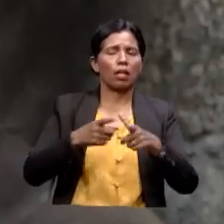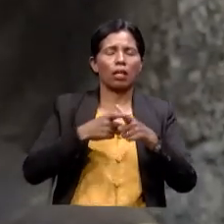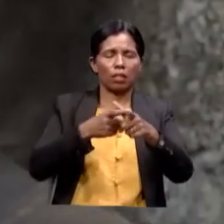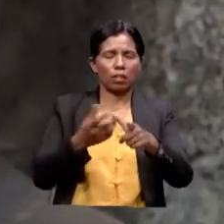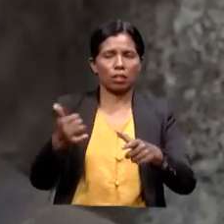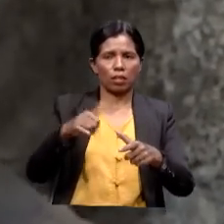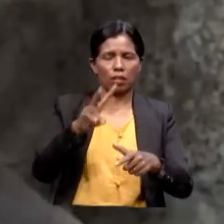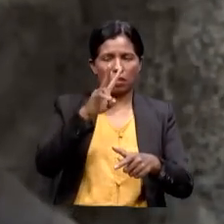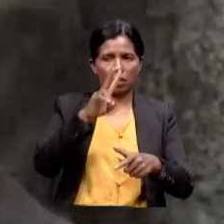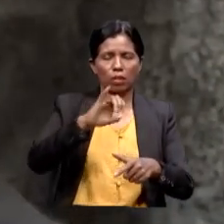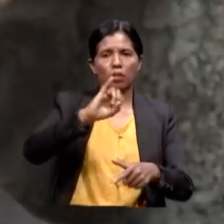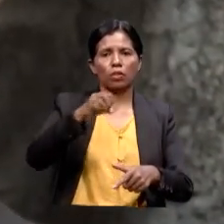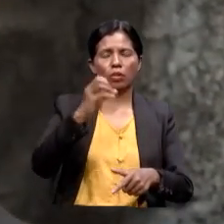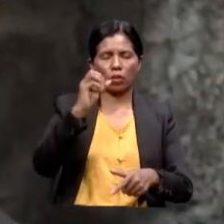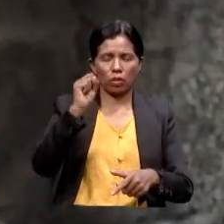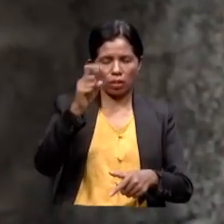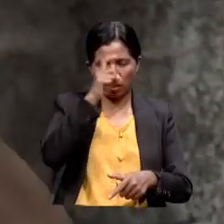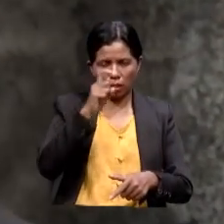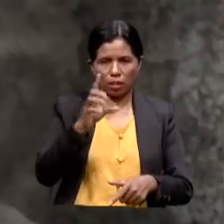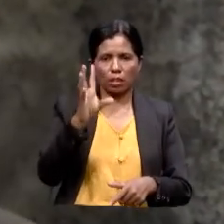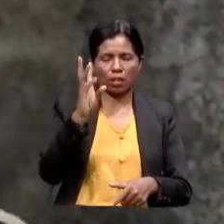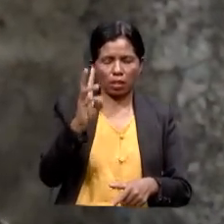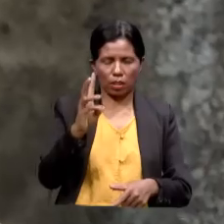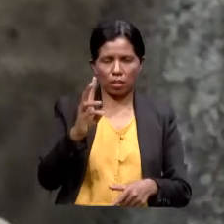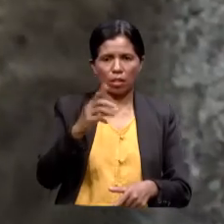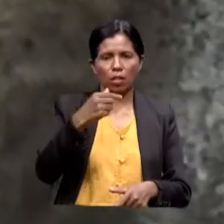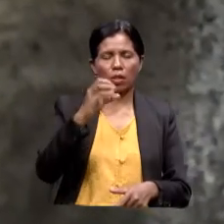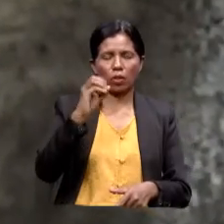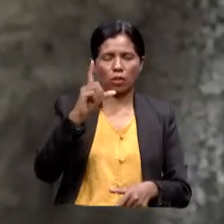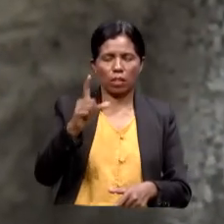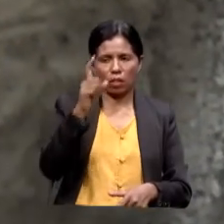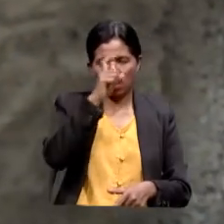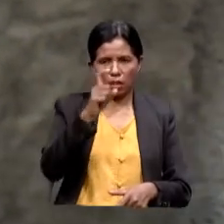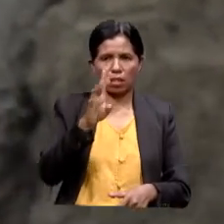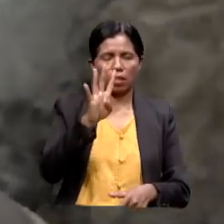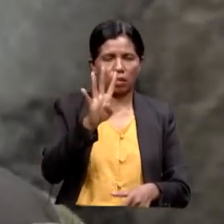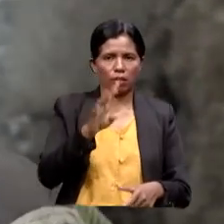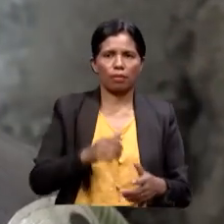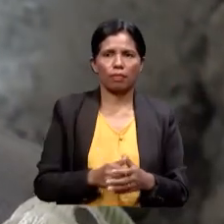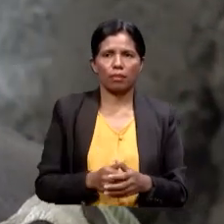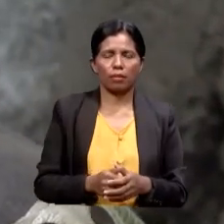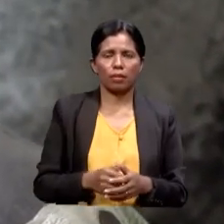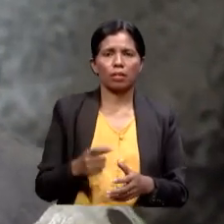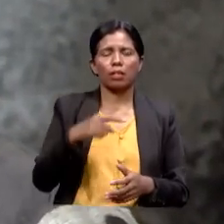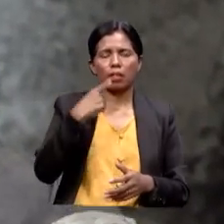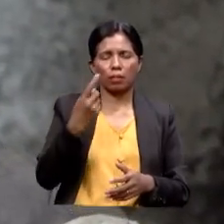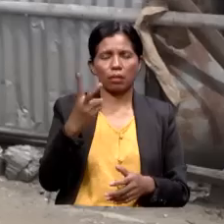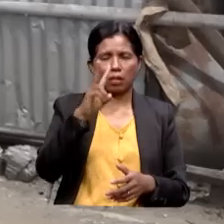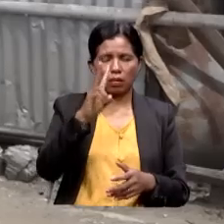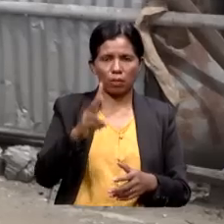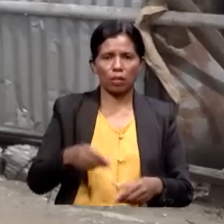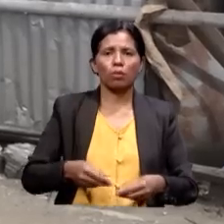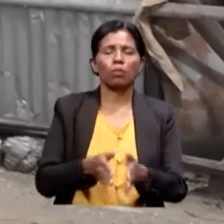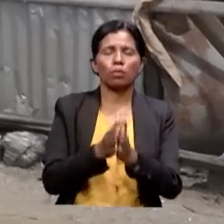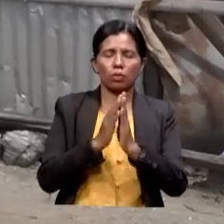Zuze ho idade nen, no Cornelio ho idade hat. Selos mak sirana in rua ato lolo liman